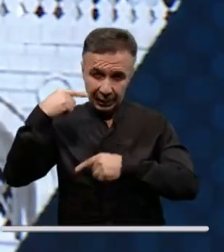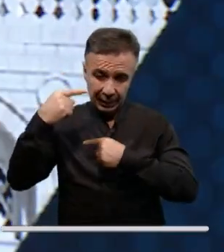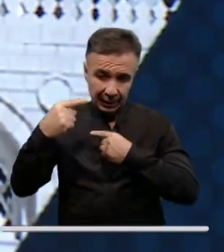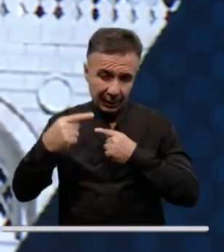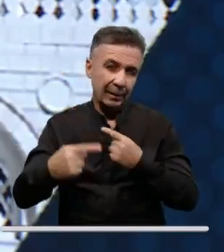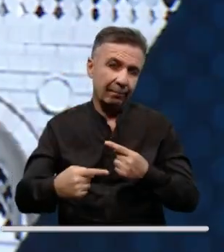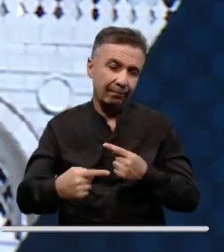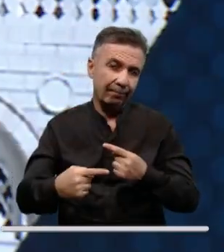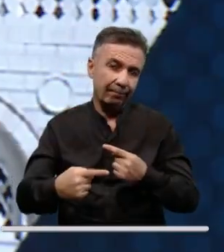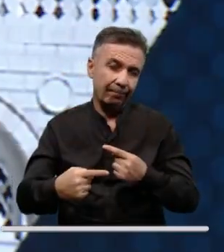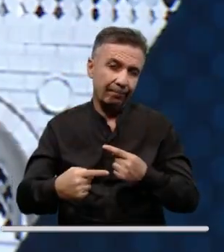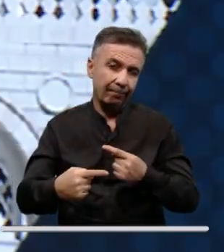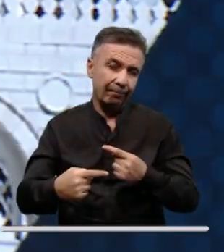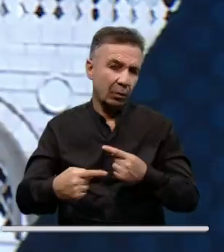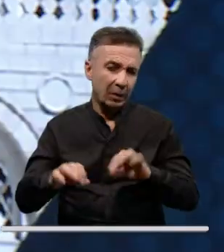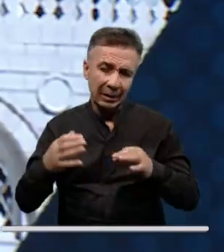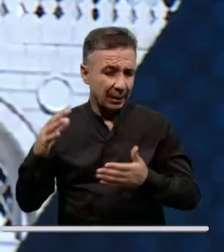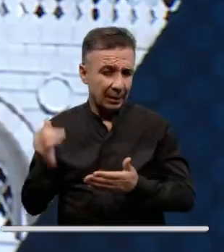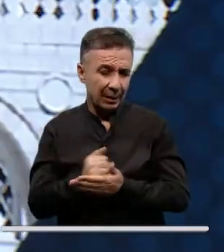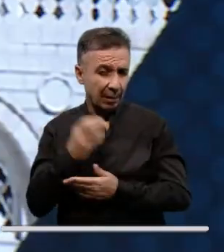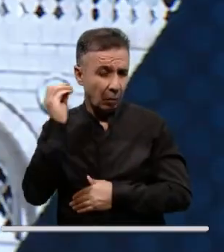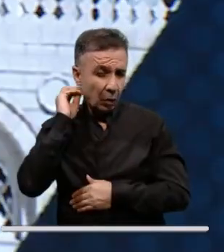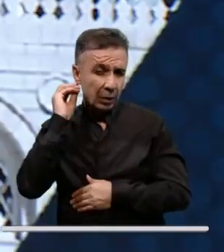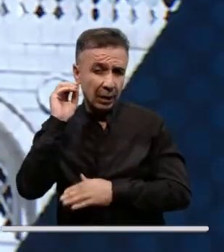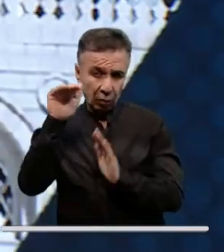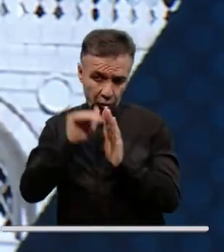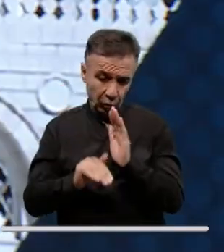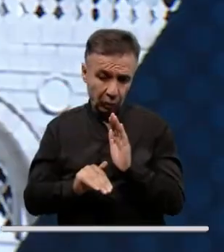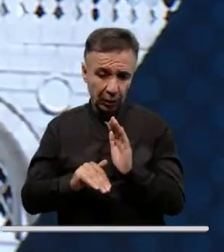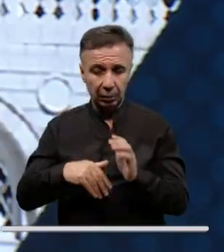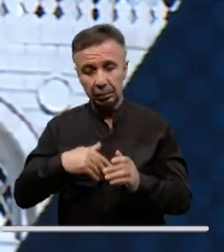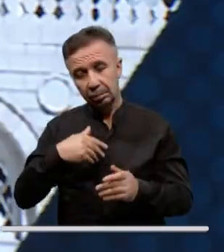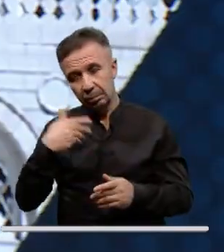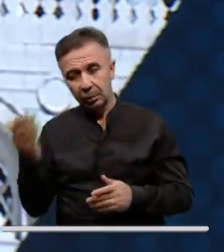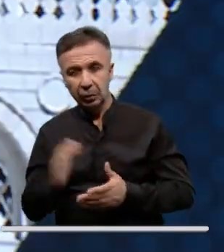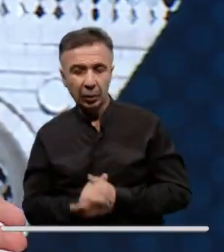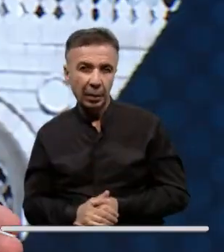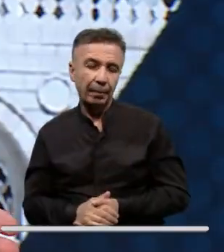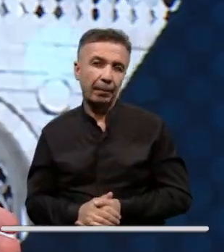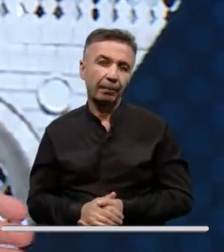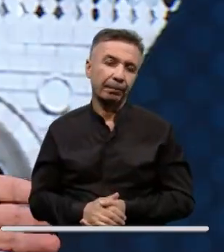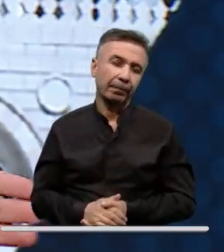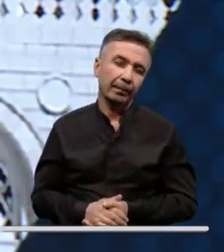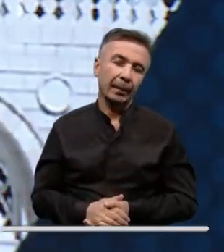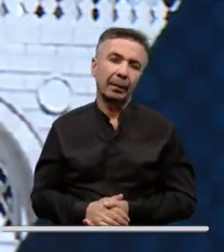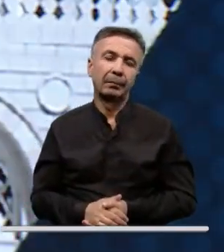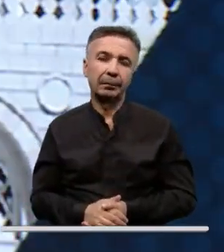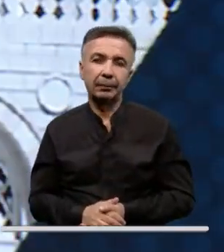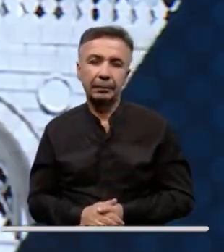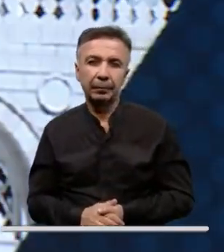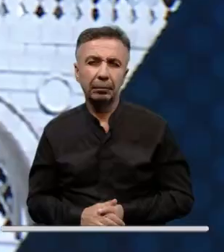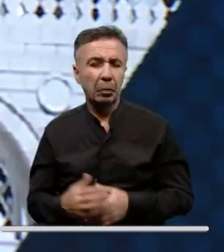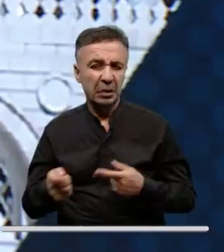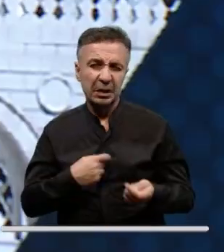da tabii ki nasıl elde edecek borçlarını düştükten sonra öyle değil mi temel ihtiyaçlarını zaten söylemiyoruz bu